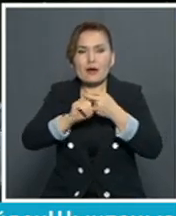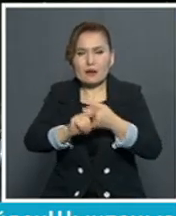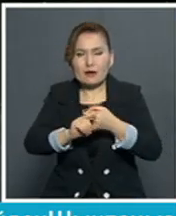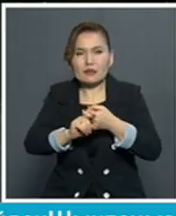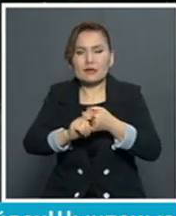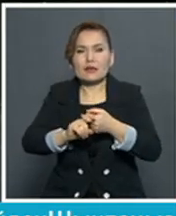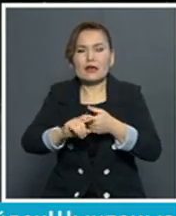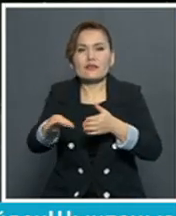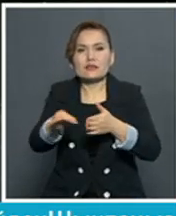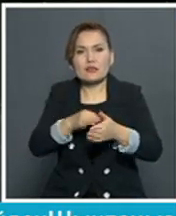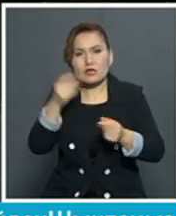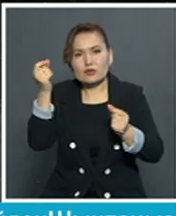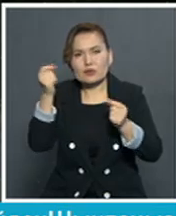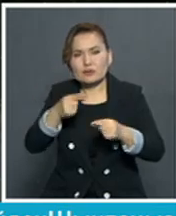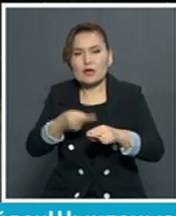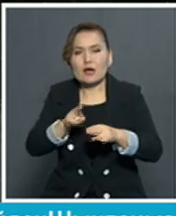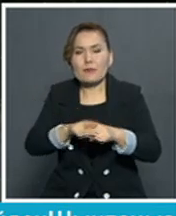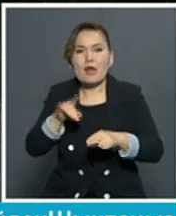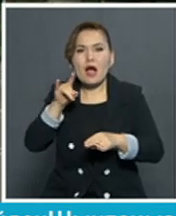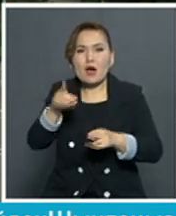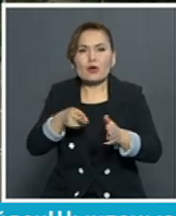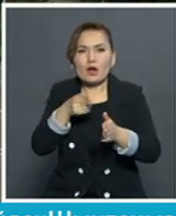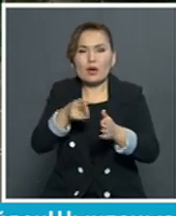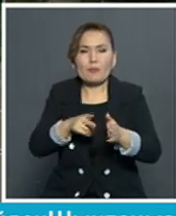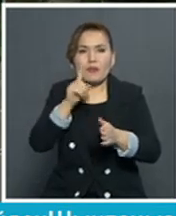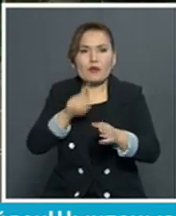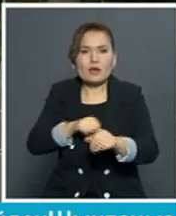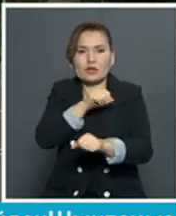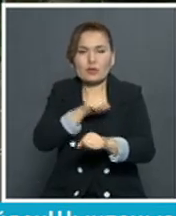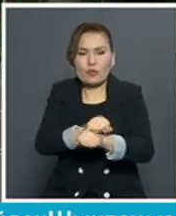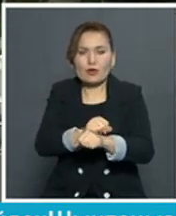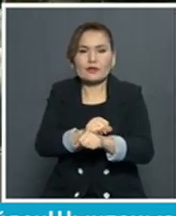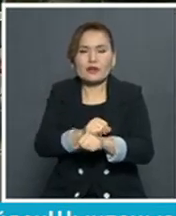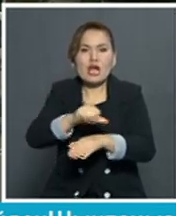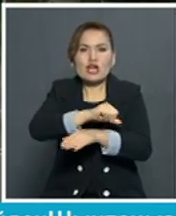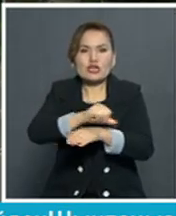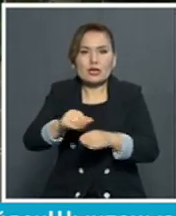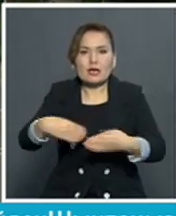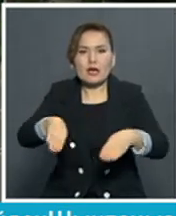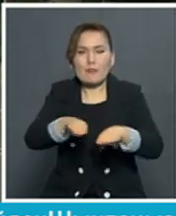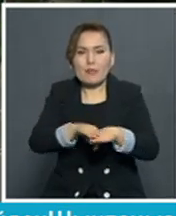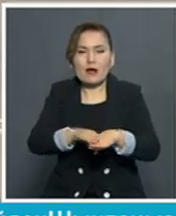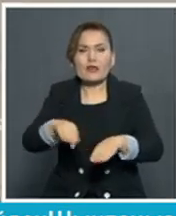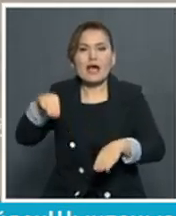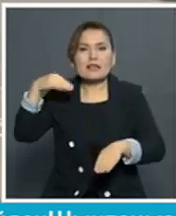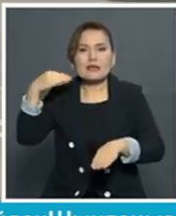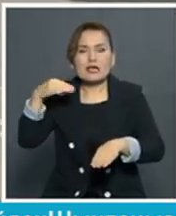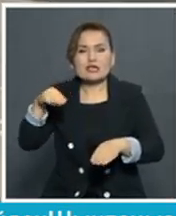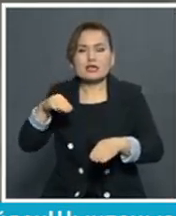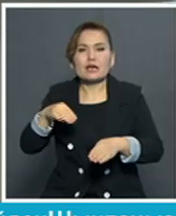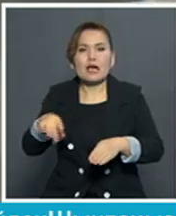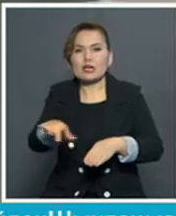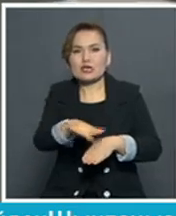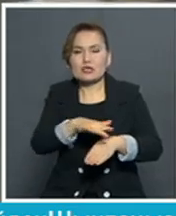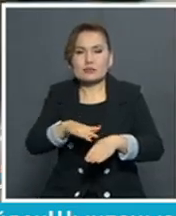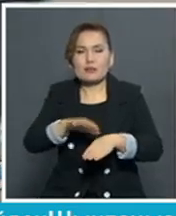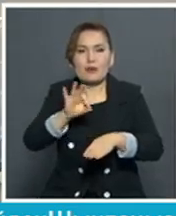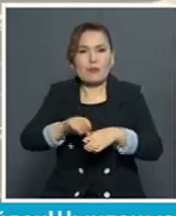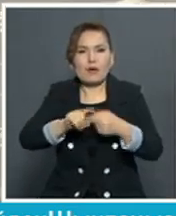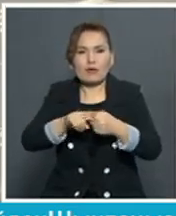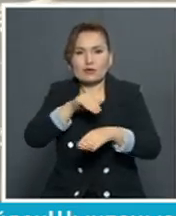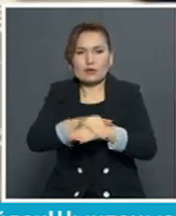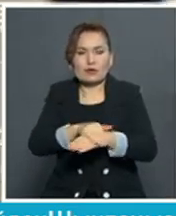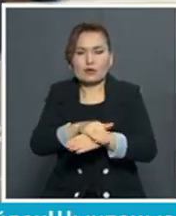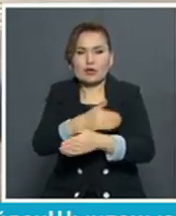ести сала темір жол, көлік және әуе қатынастарын тоқтатып, шекарасын жапты. Бұл вирустың елге жетпеуінің бірден-бір себебі дейді мамандар. Шетелден барған